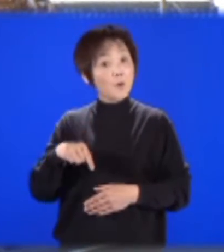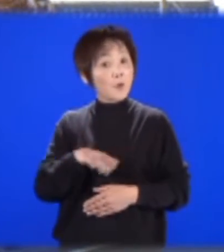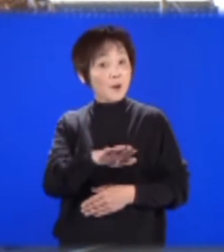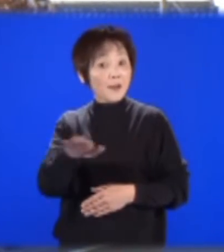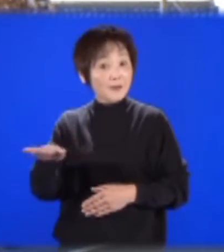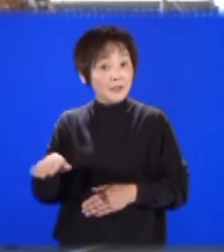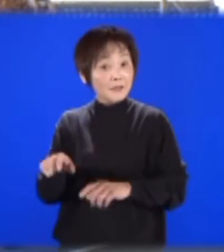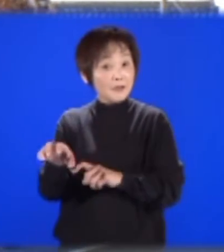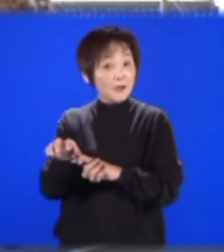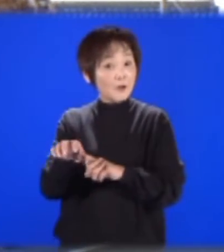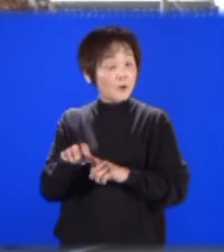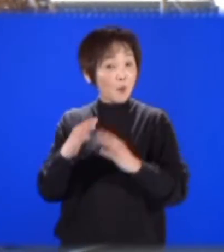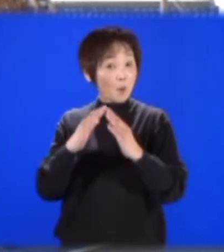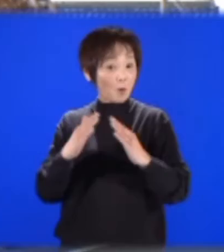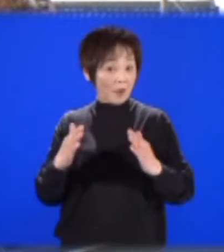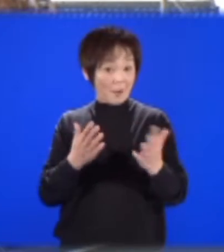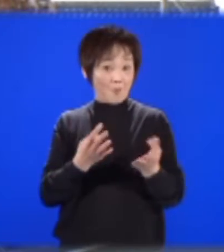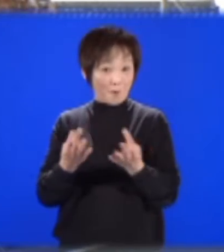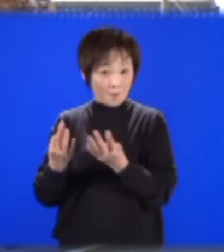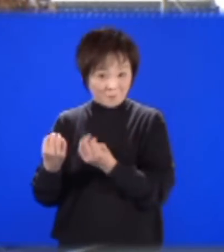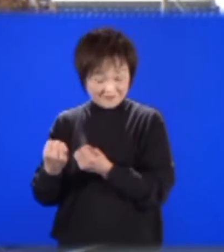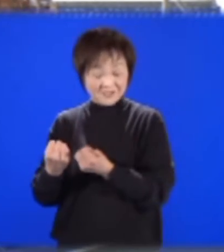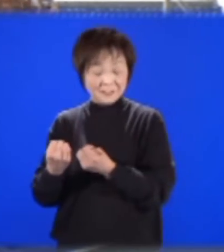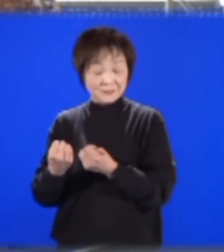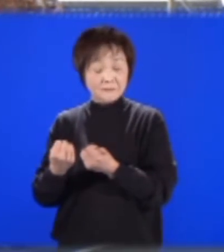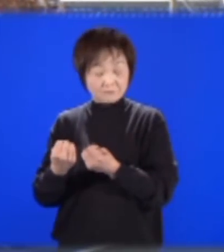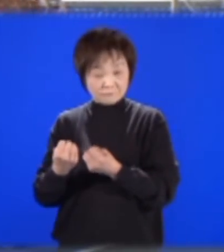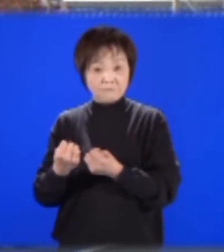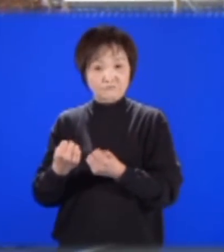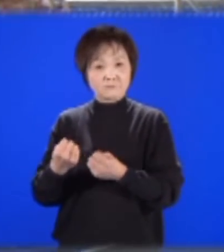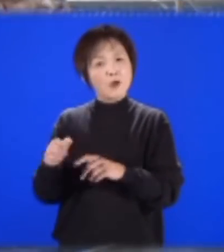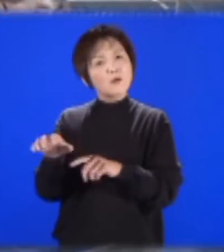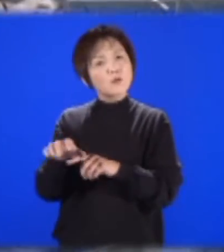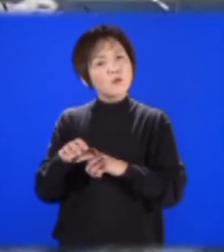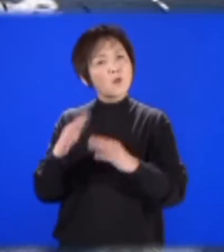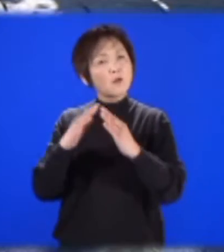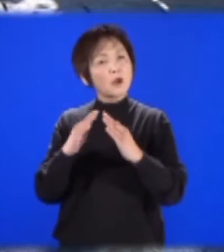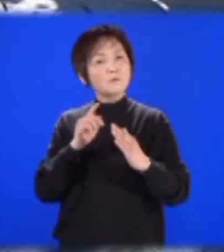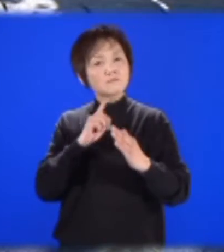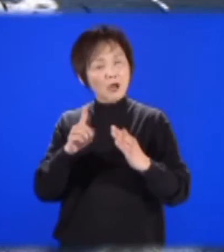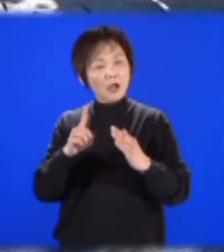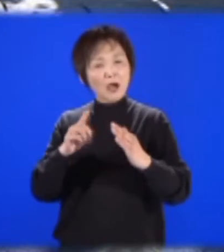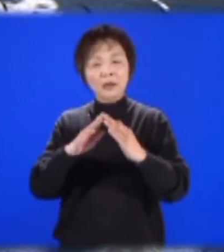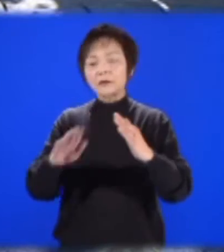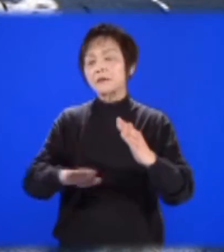の、家がみんな、農家をやっていた。で、農家というのは必ず、